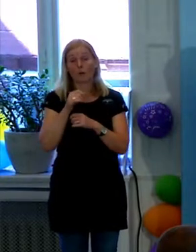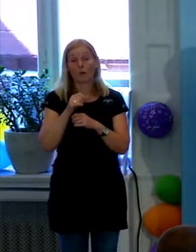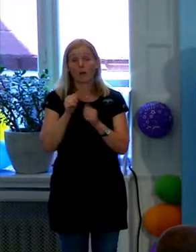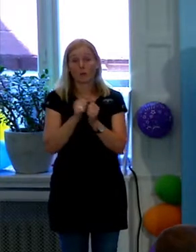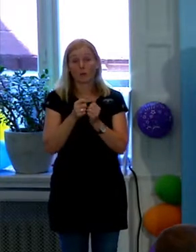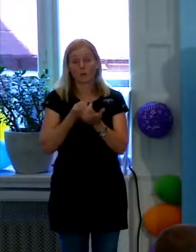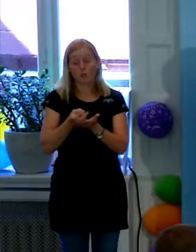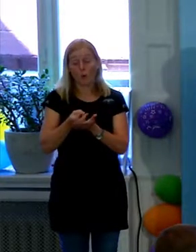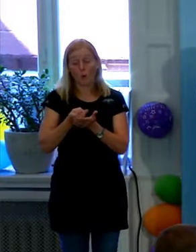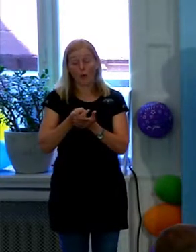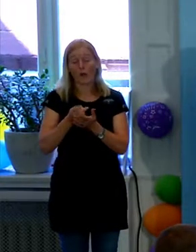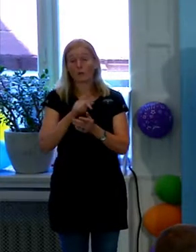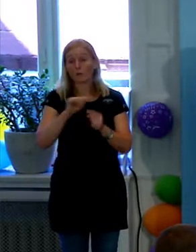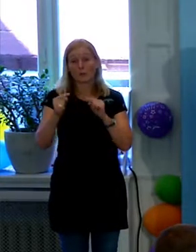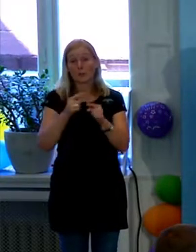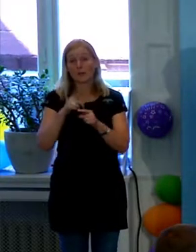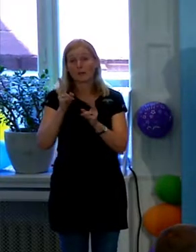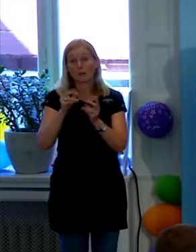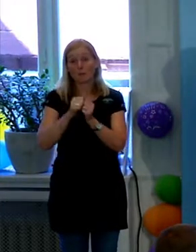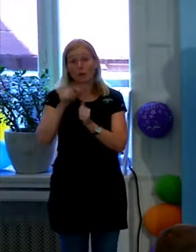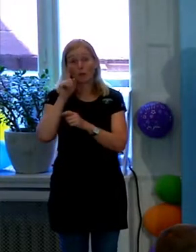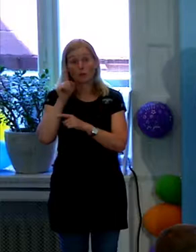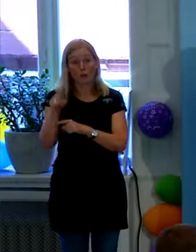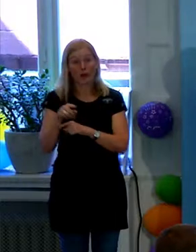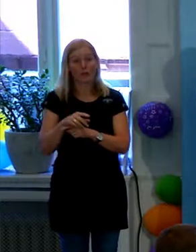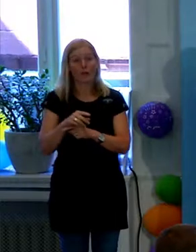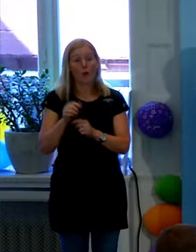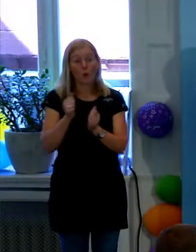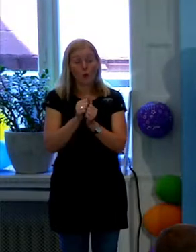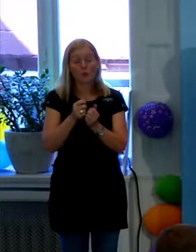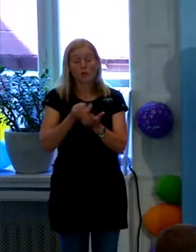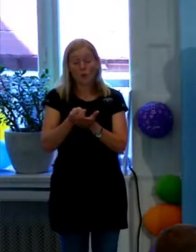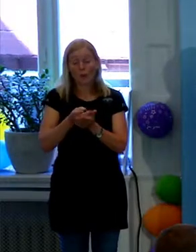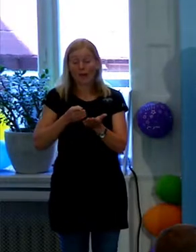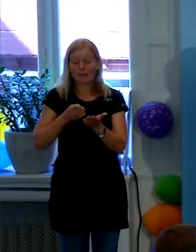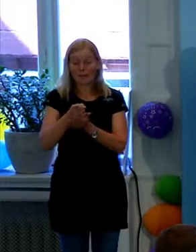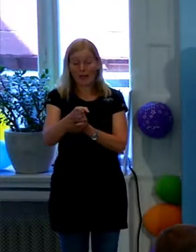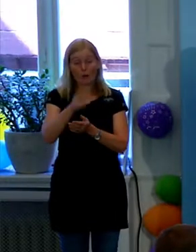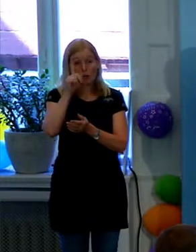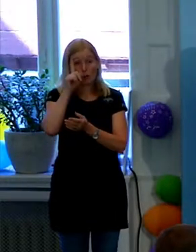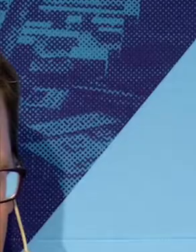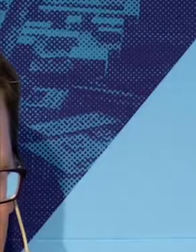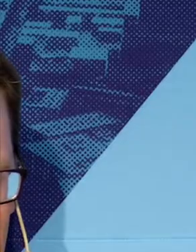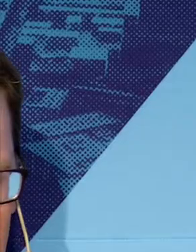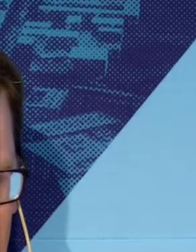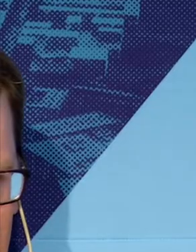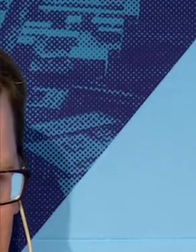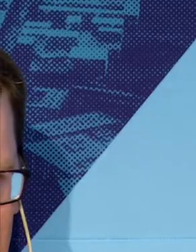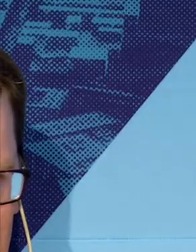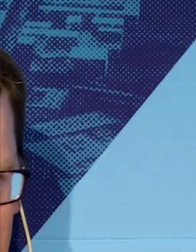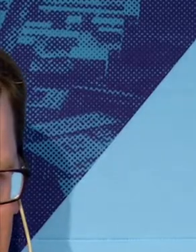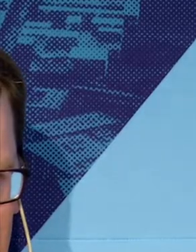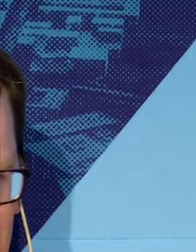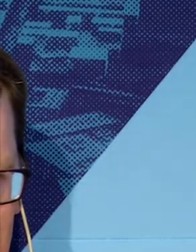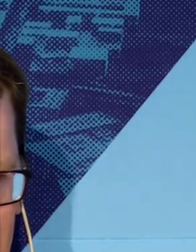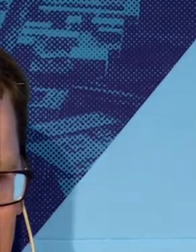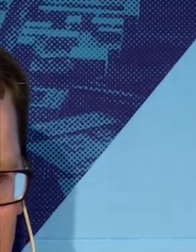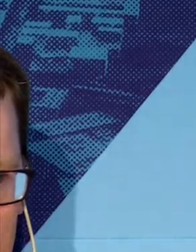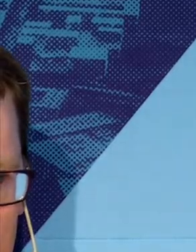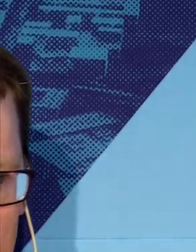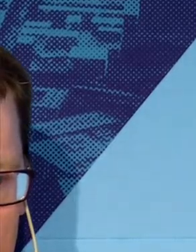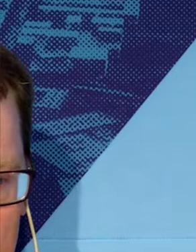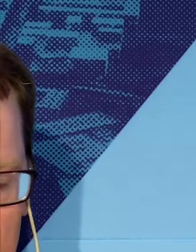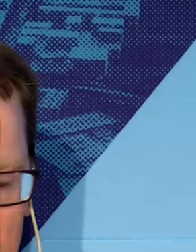EUs regelverk kring de här frågorna. Och de godstågen som går inom Tyskland kommer ju till Lund också. Alltså, så jag menar, det kommer ju i sig att